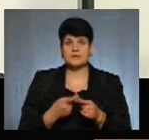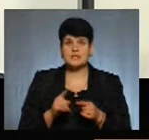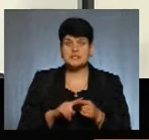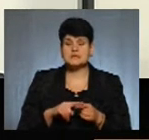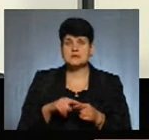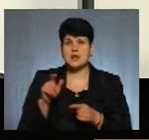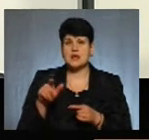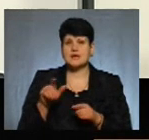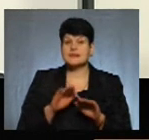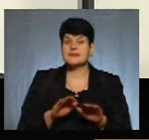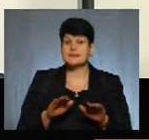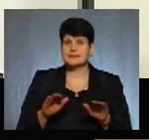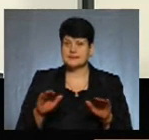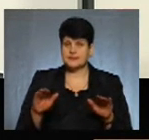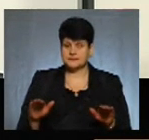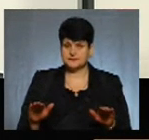нас діти,